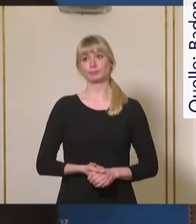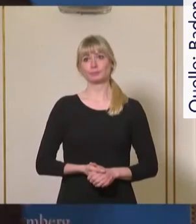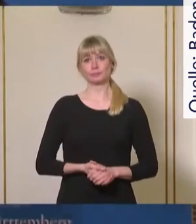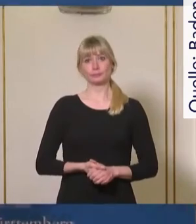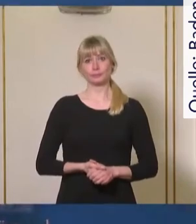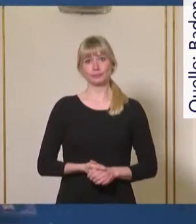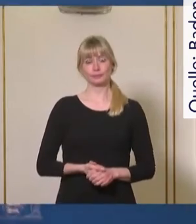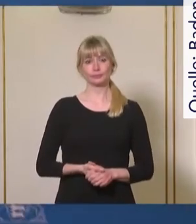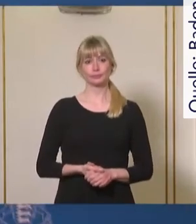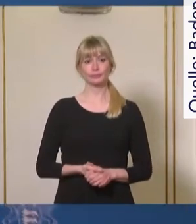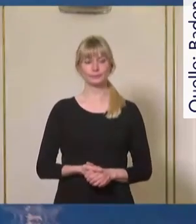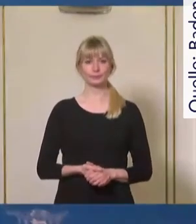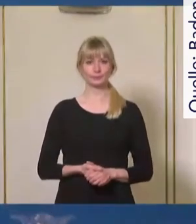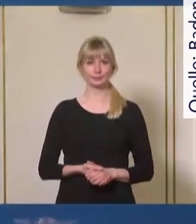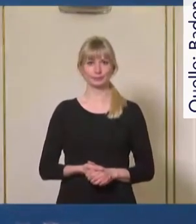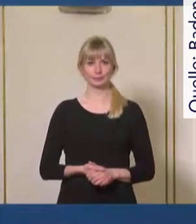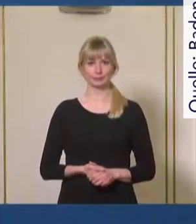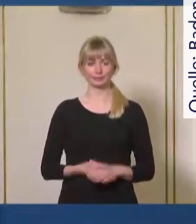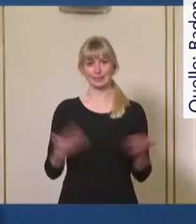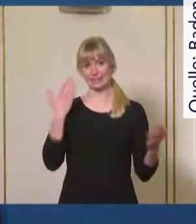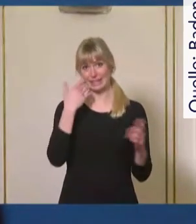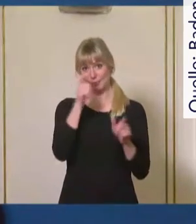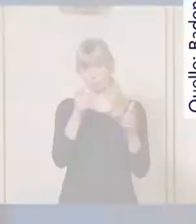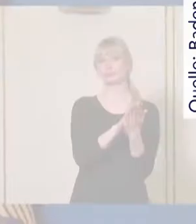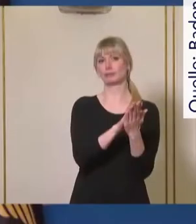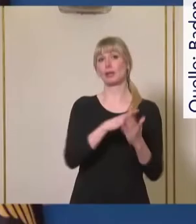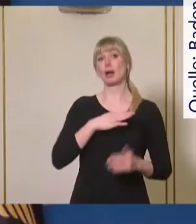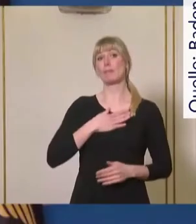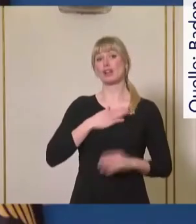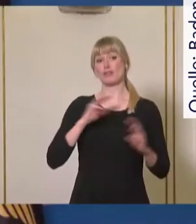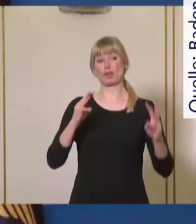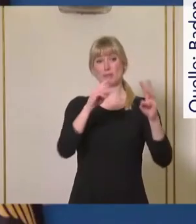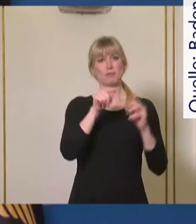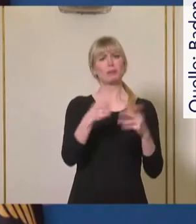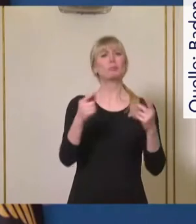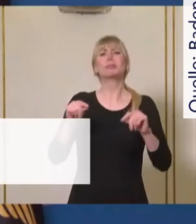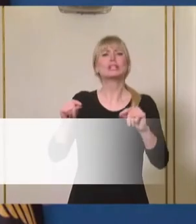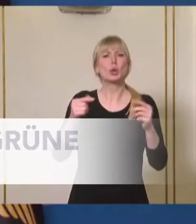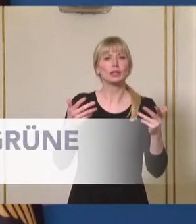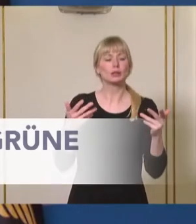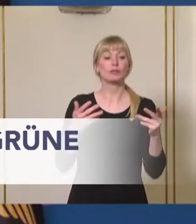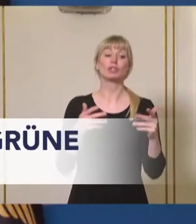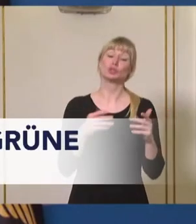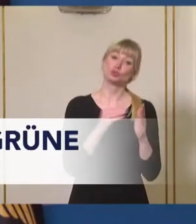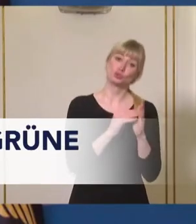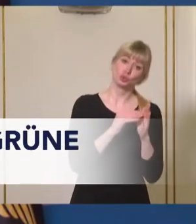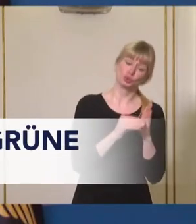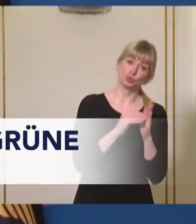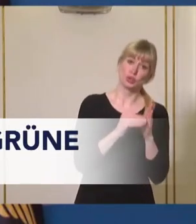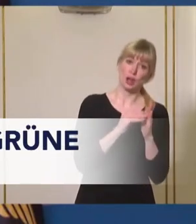Baden-Württembergs Ministerpräsident Kretschmann präsentiert den weiteren Fahrplan. Für alle Schülerinnen und Schüler